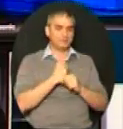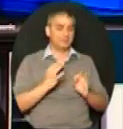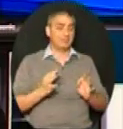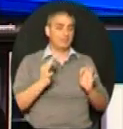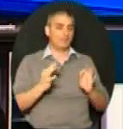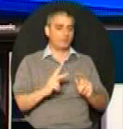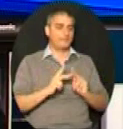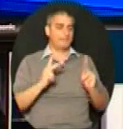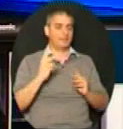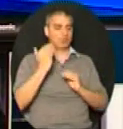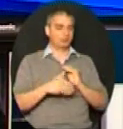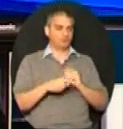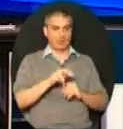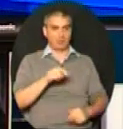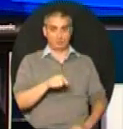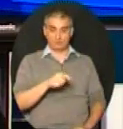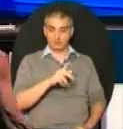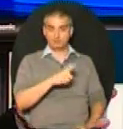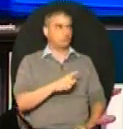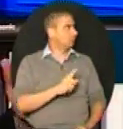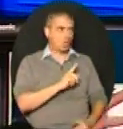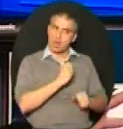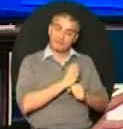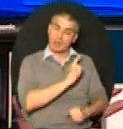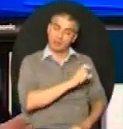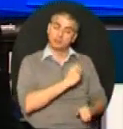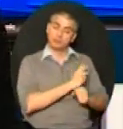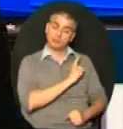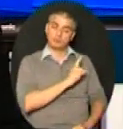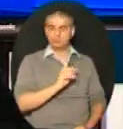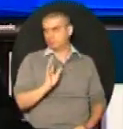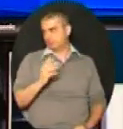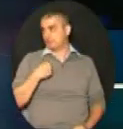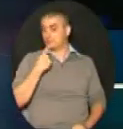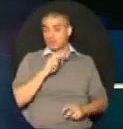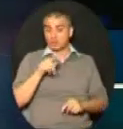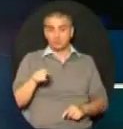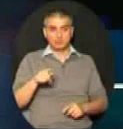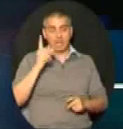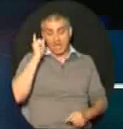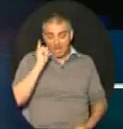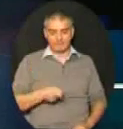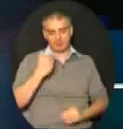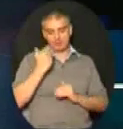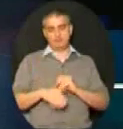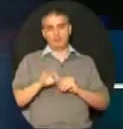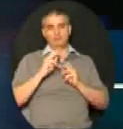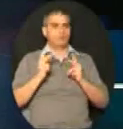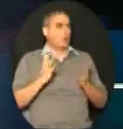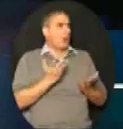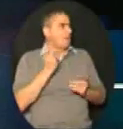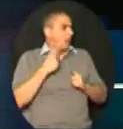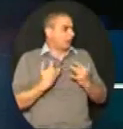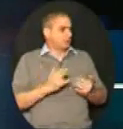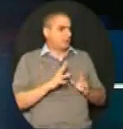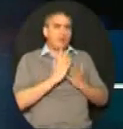לעיכובים בפתרון סופי לסוגיה. הסגה הזו... לא עובדים, אל תאשים את העובדים, מיקי. לא, לא, אני אומר, הסוגיה הזו חייבת להיפטר. למה זה לא נפתר?